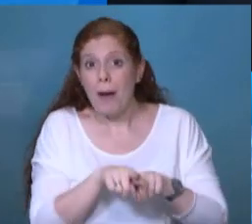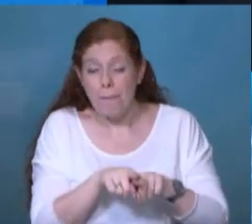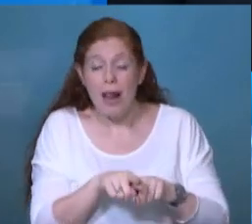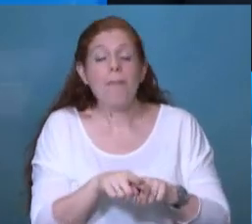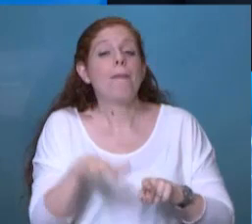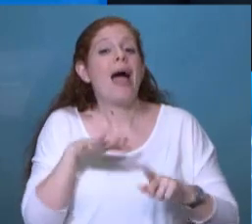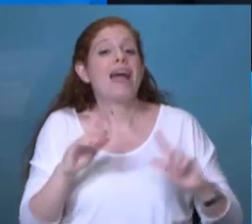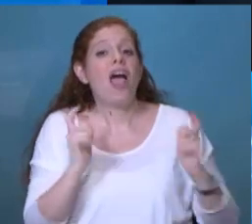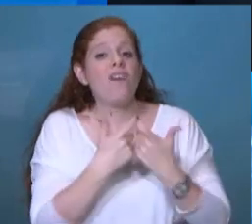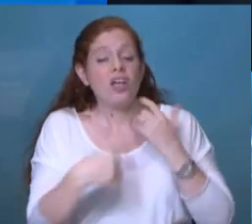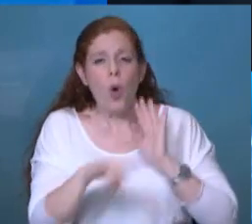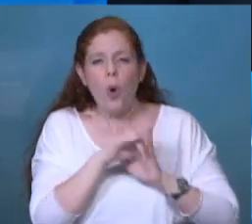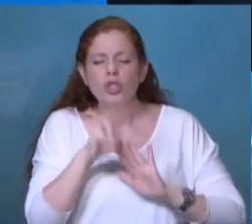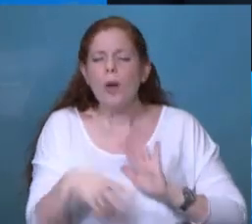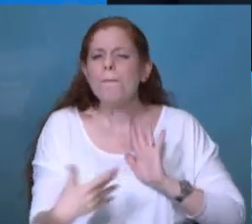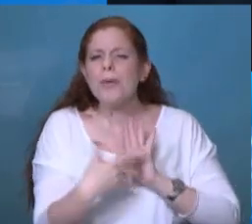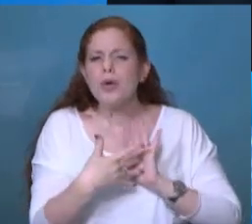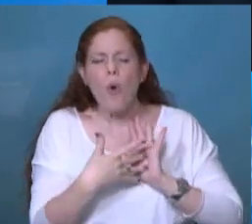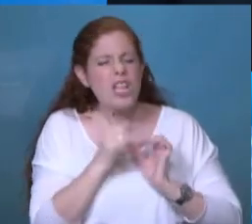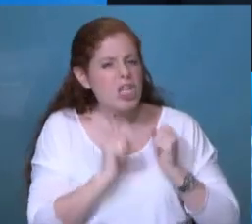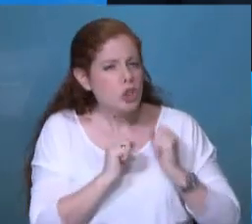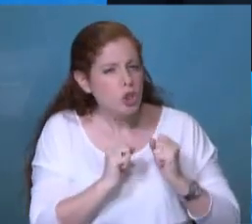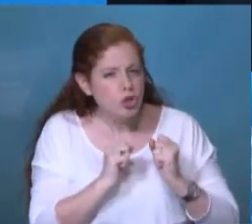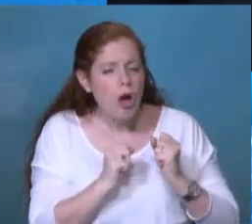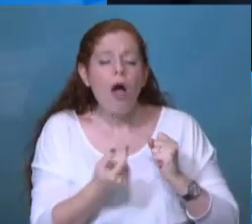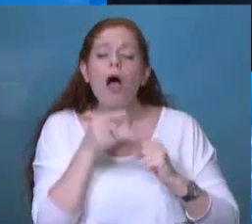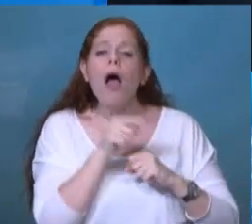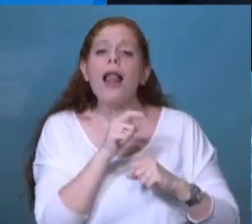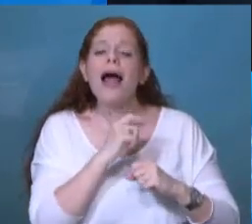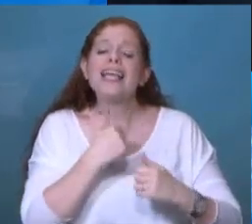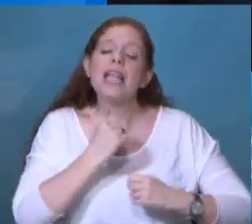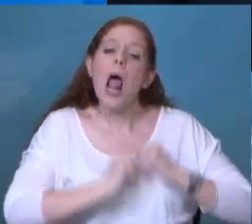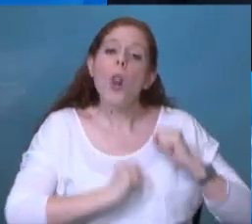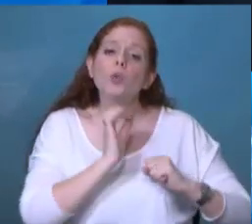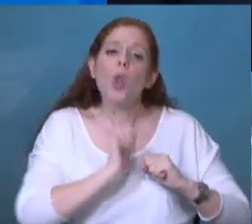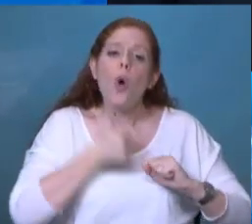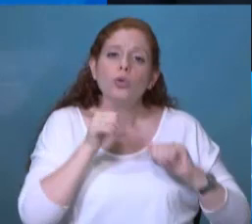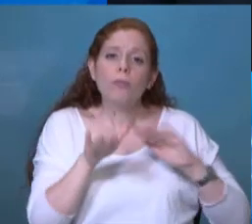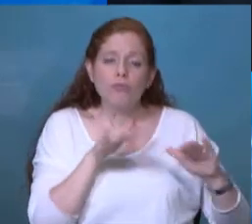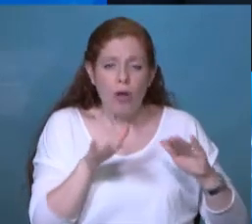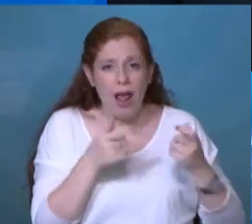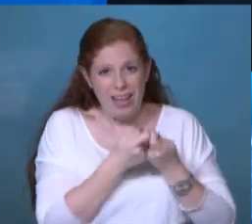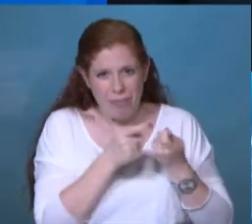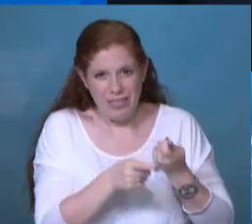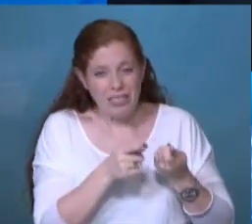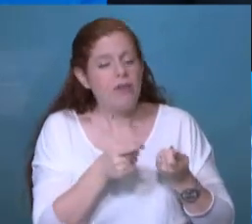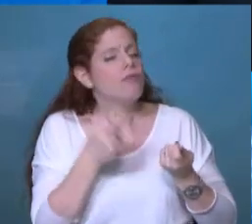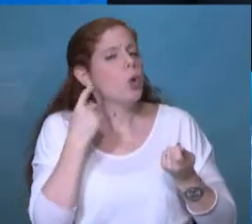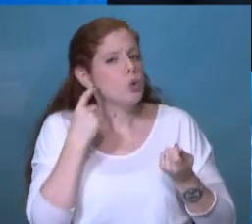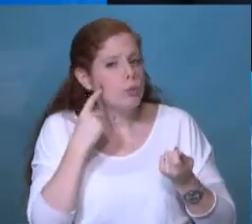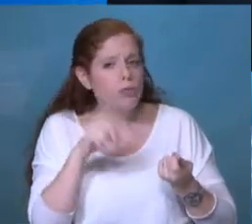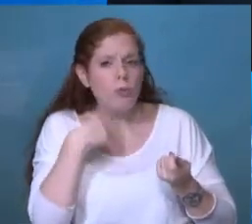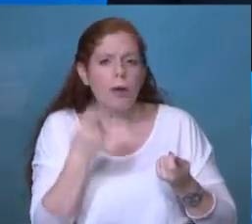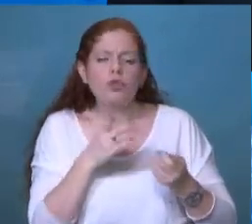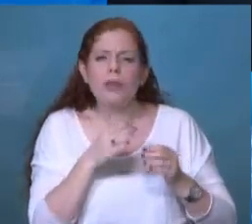החוק, נשמעת ביקורת חריפה מאוד ומחריפה על ההתנהלות של ראש הממשלה בעניין. בין היתר אנחנו שומעים שנאמר שזאת